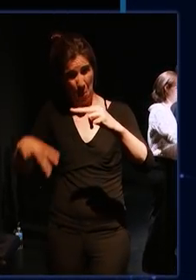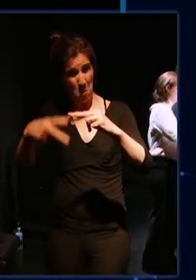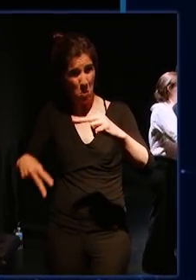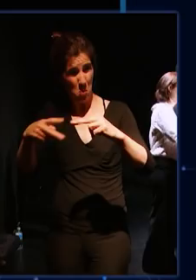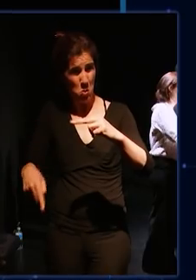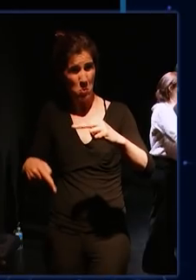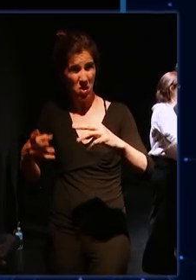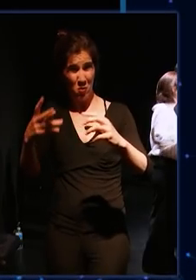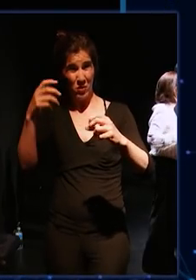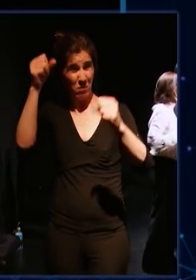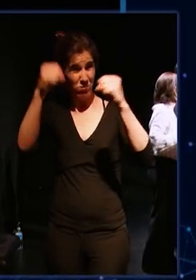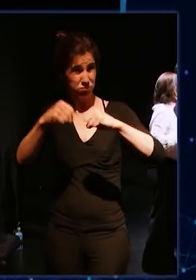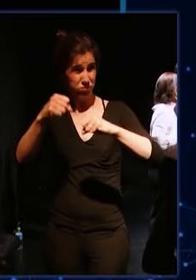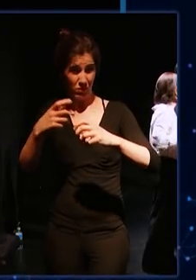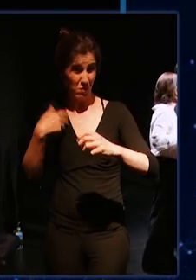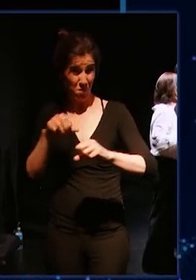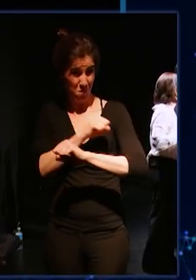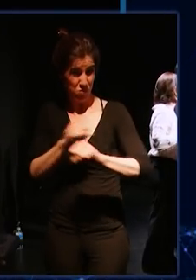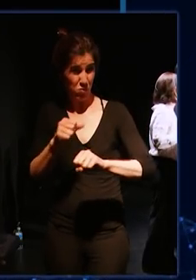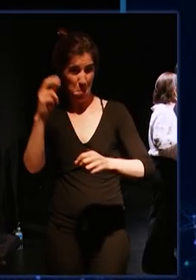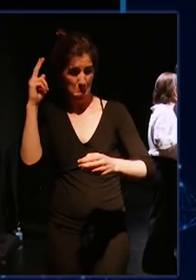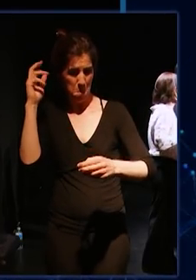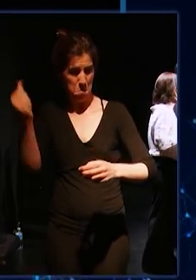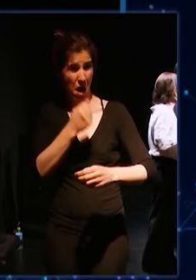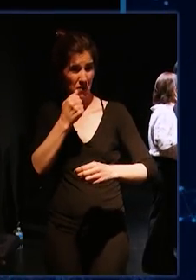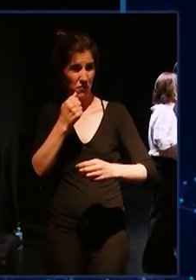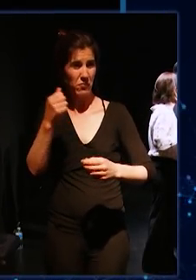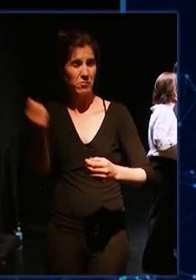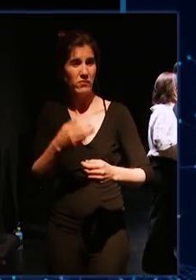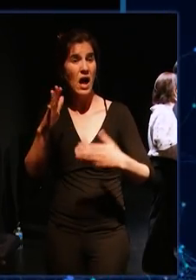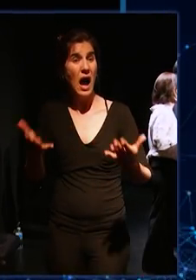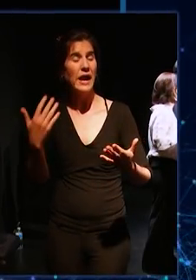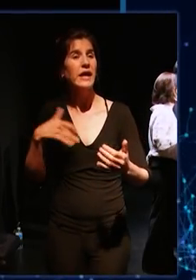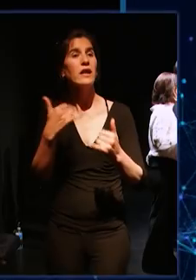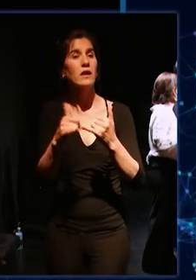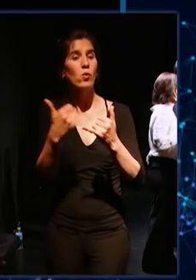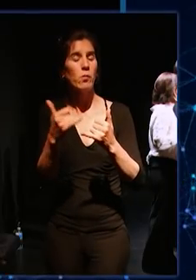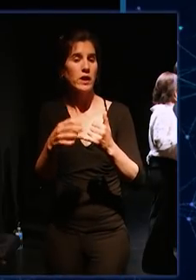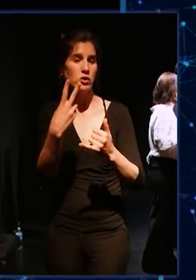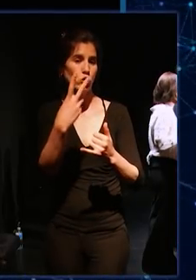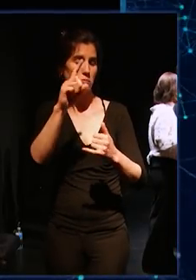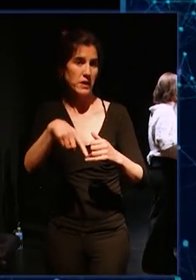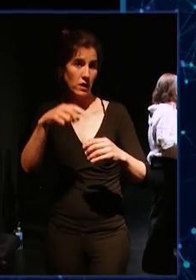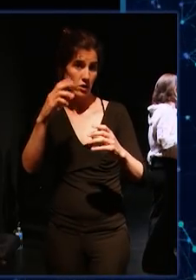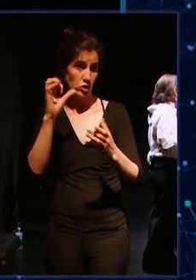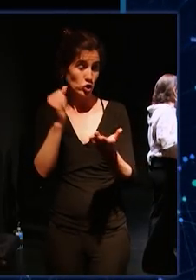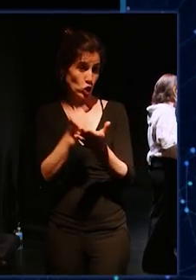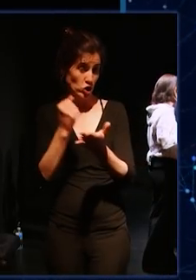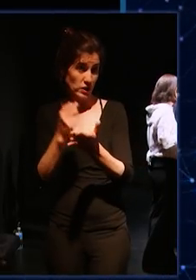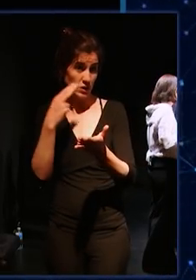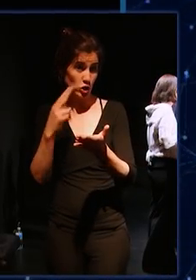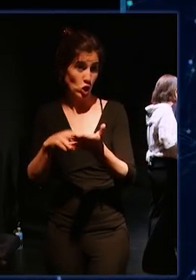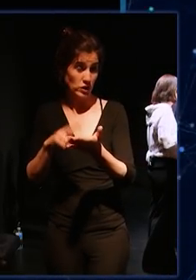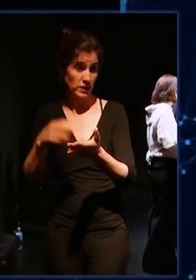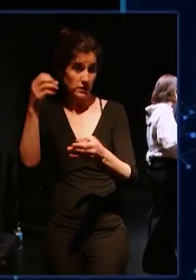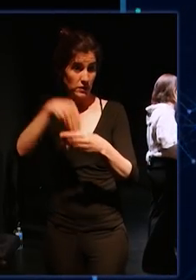vam trobar del govern anterior, que ens va costar molt. Hem recuperat ara els 2.000 socis a la piscina. De moment hi ha hagut una feina d'intentar